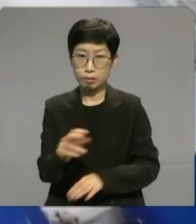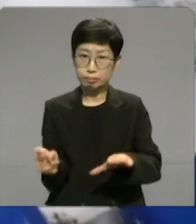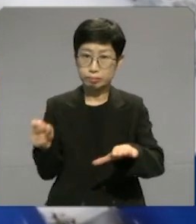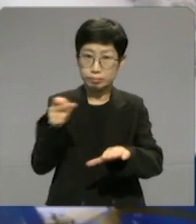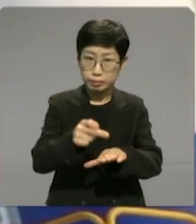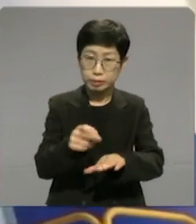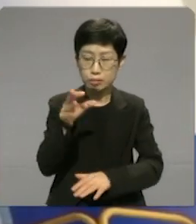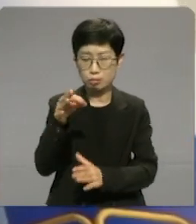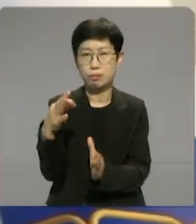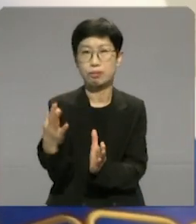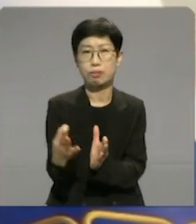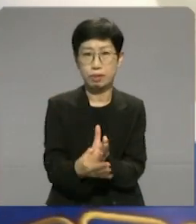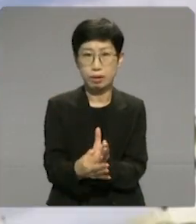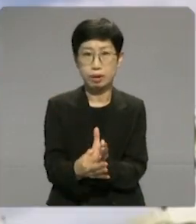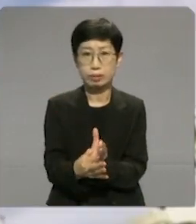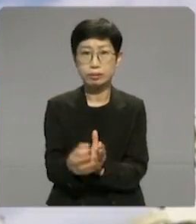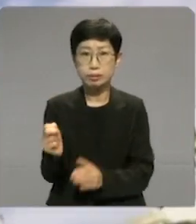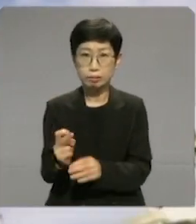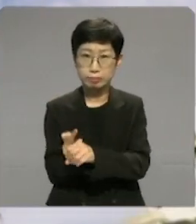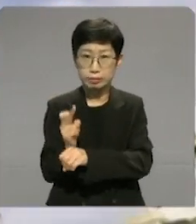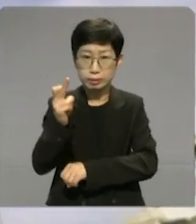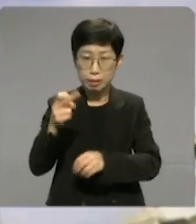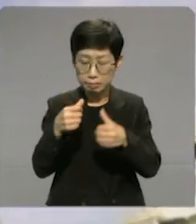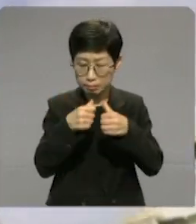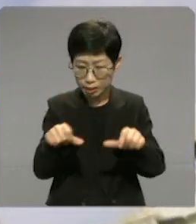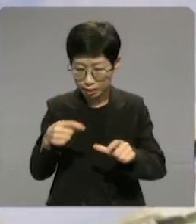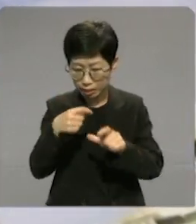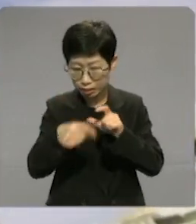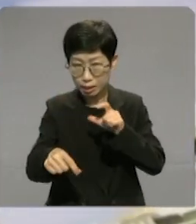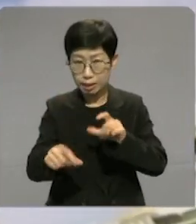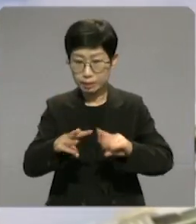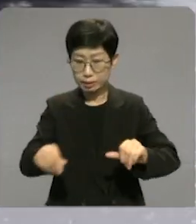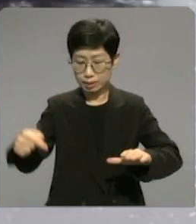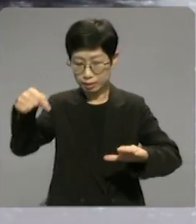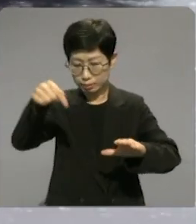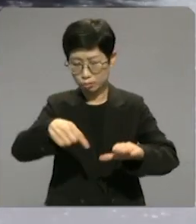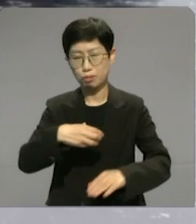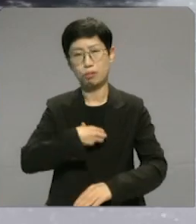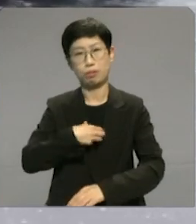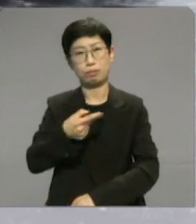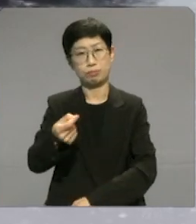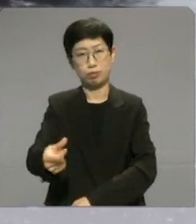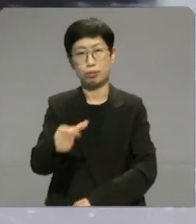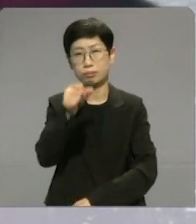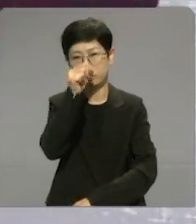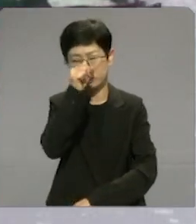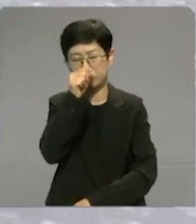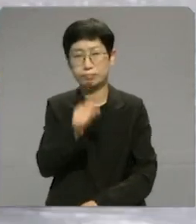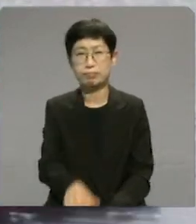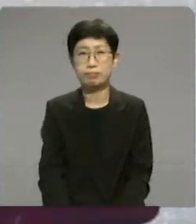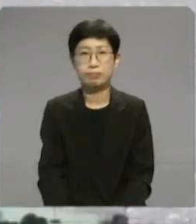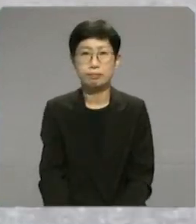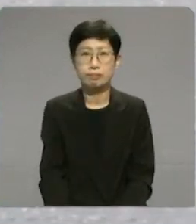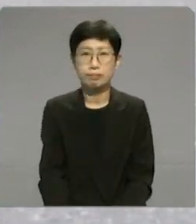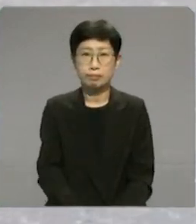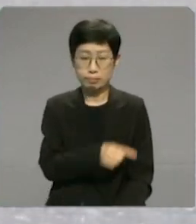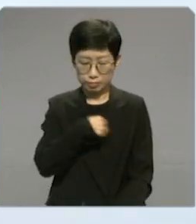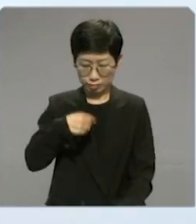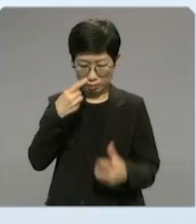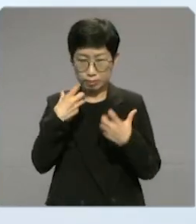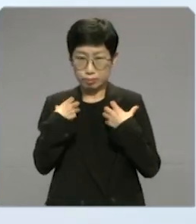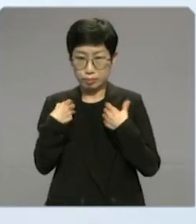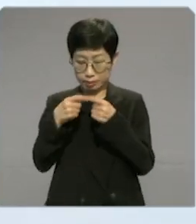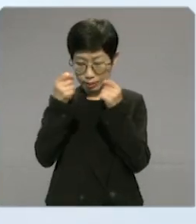비용과 로켓의 파편이 육상에 떨어질 위험성이 낮다는 등 여러 장점을 갖고 있습니다. 중국 정부가